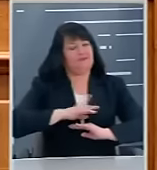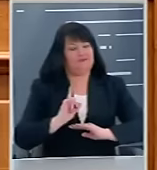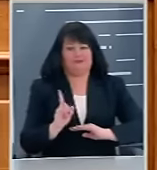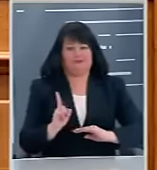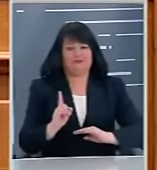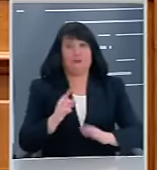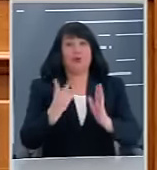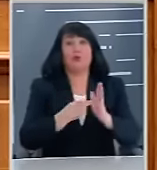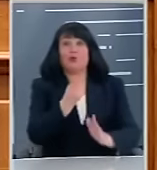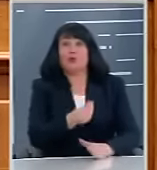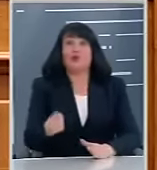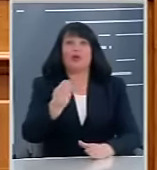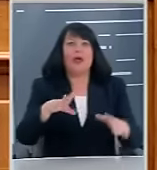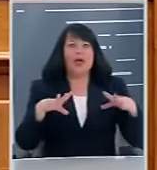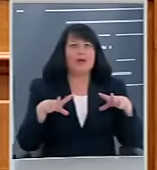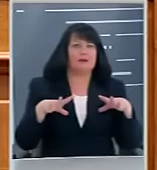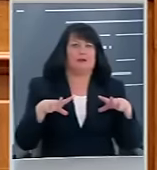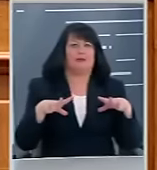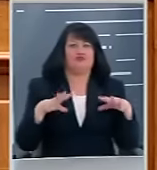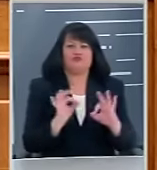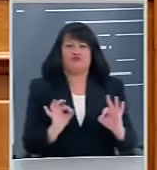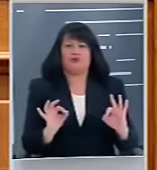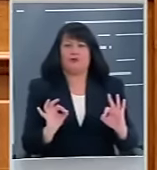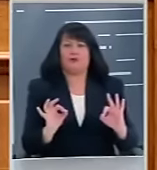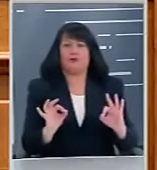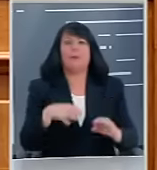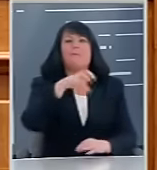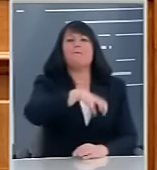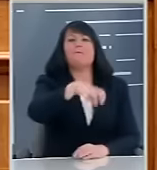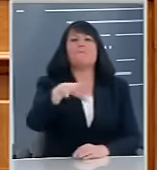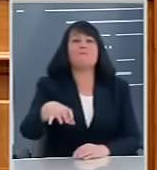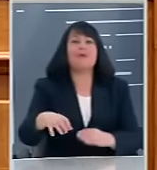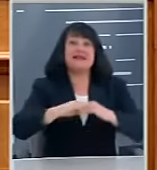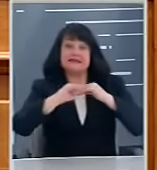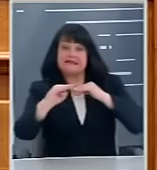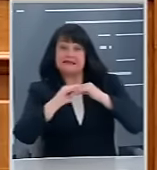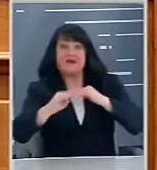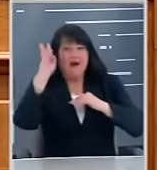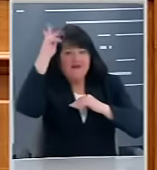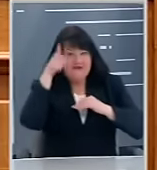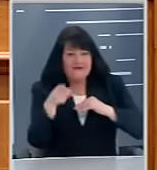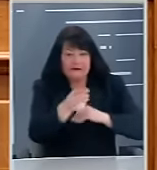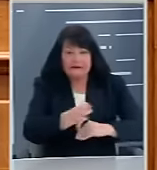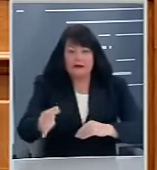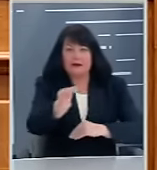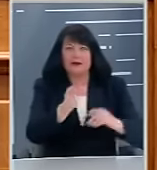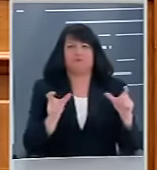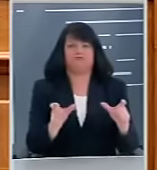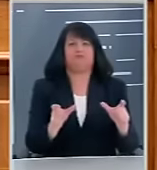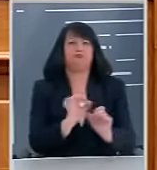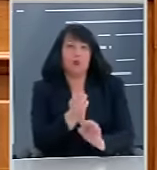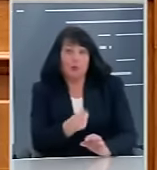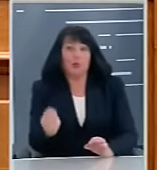έχουμε διπλασιάσει την ετοιμότητα σε όλες τις μονάδες παραμεθορίου, στον Εύρο και στα νησιά, και